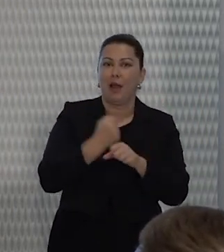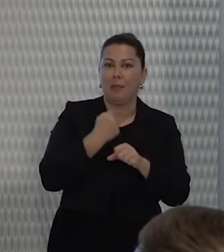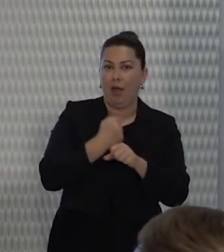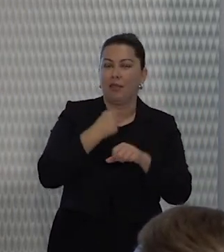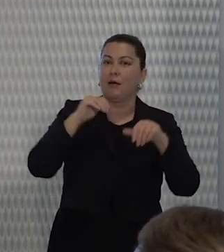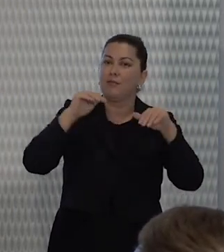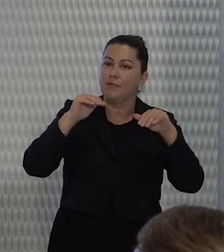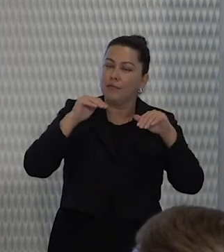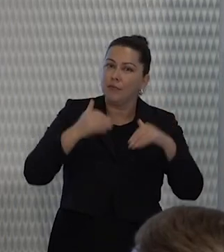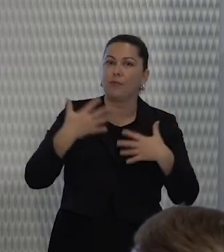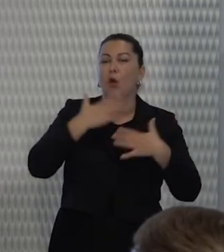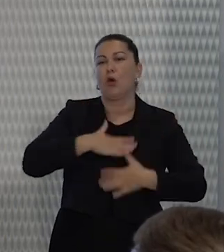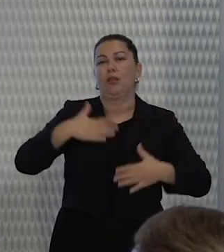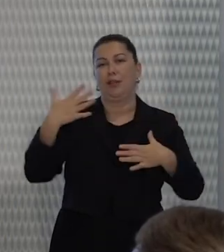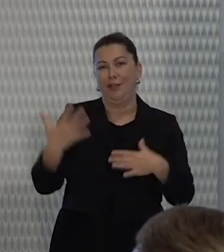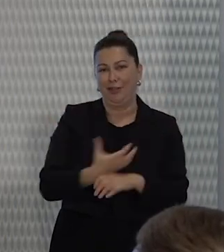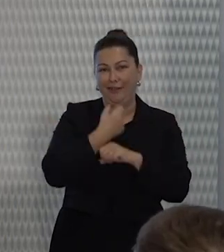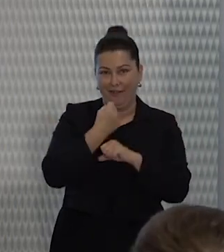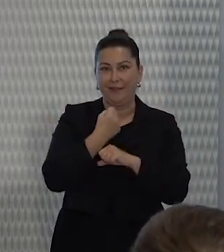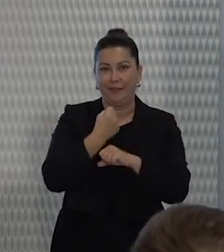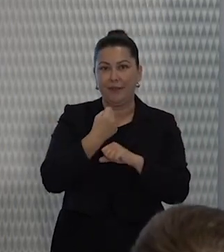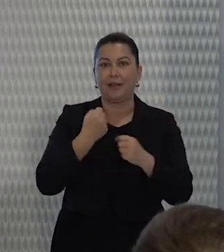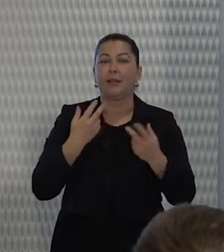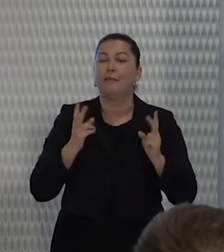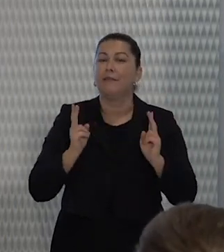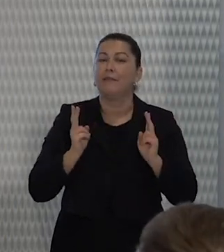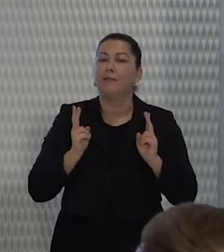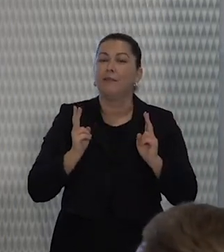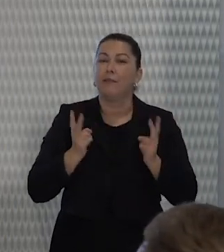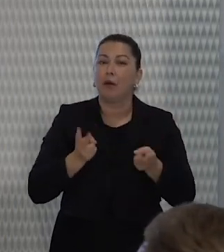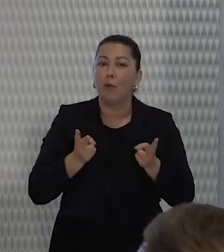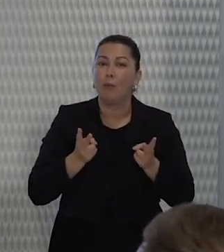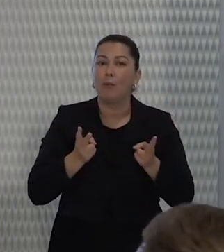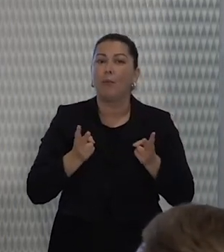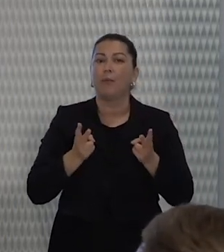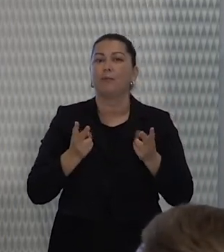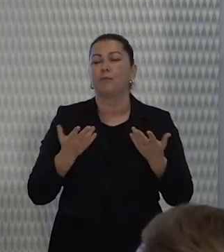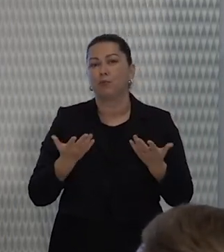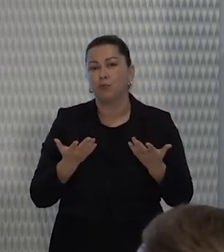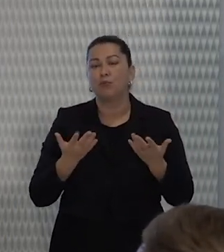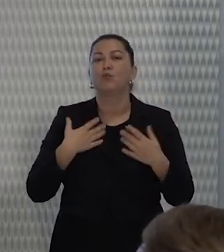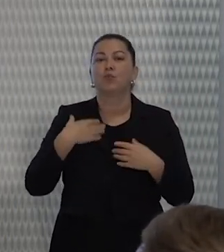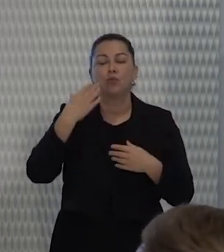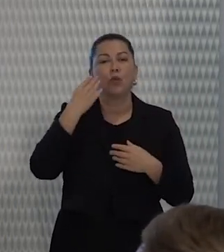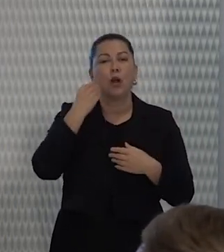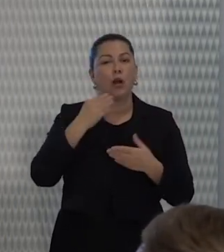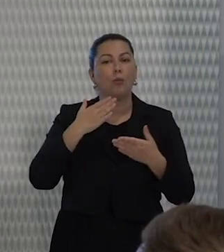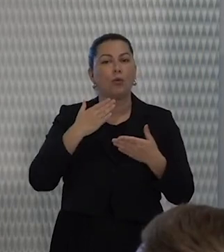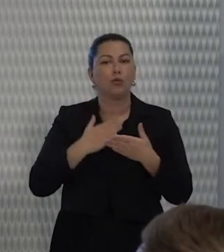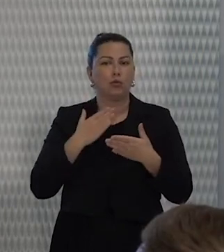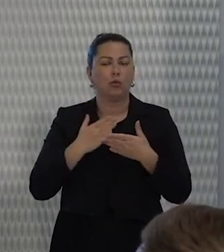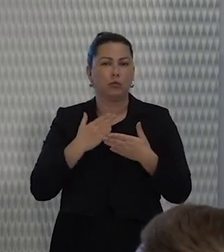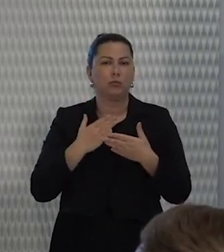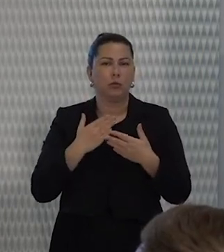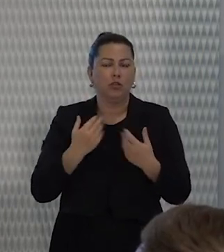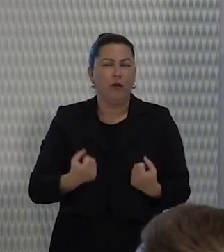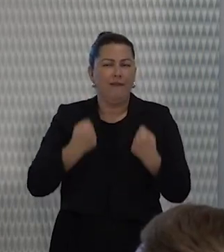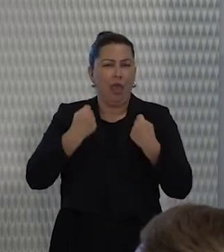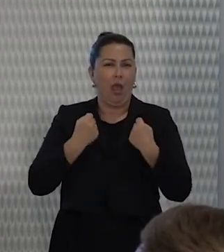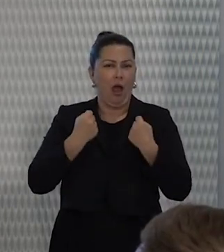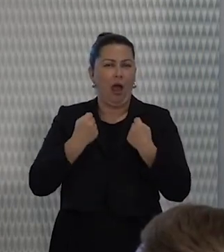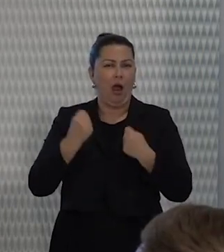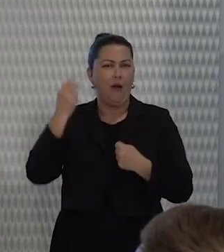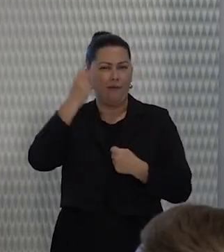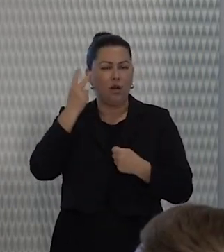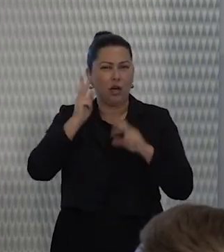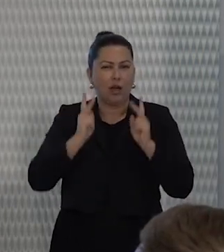meistern wollen, weil, und ich glaube, das ist etwas, was was man sich sehr schwer vorstellen kann. Aber das bedarf